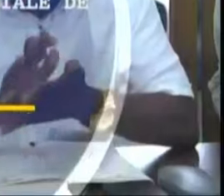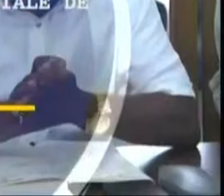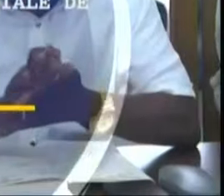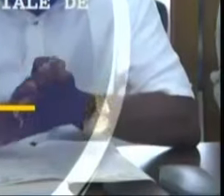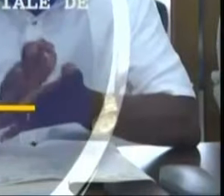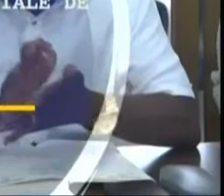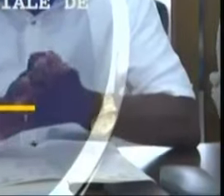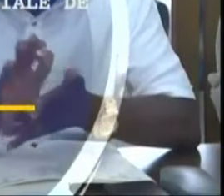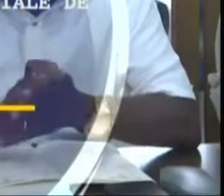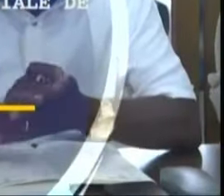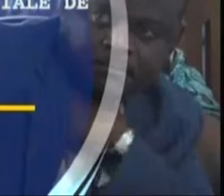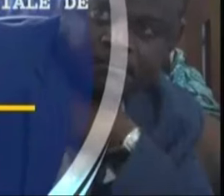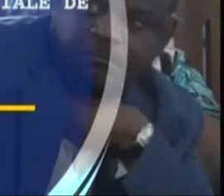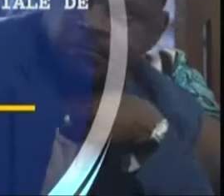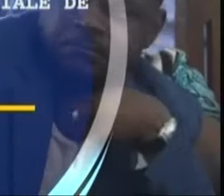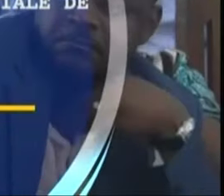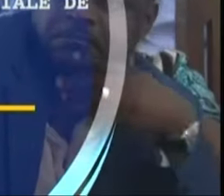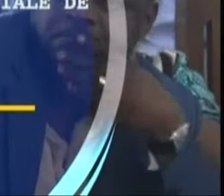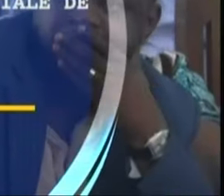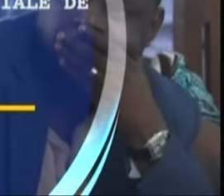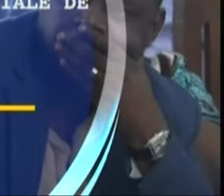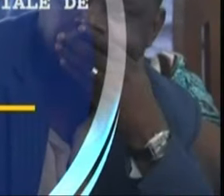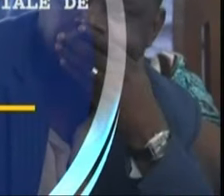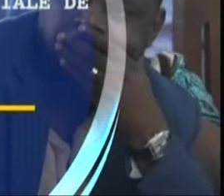les découvrirez dans un instant.